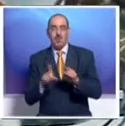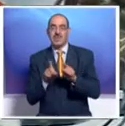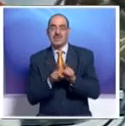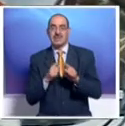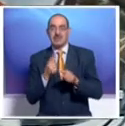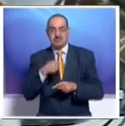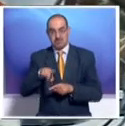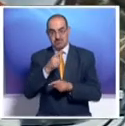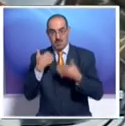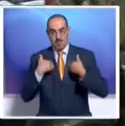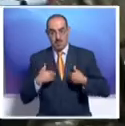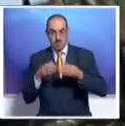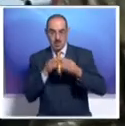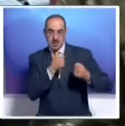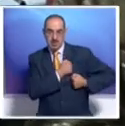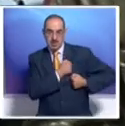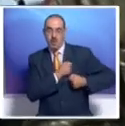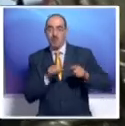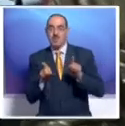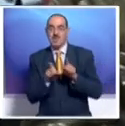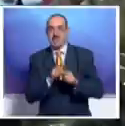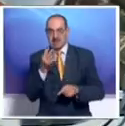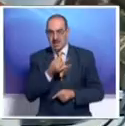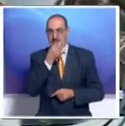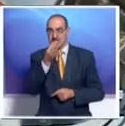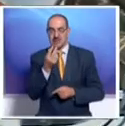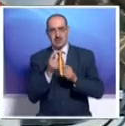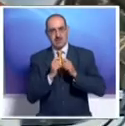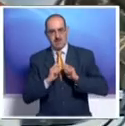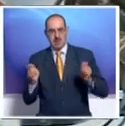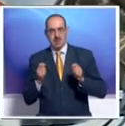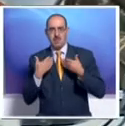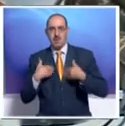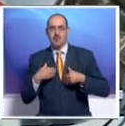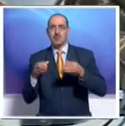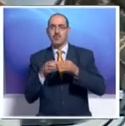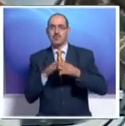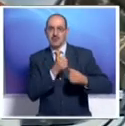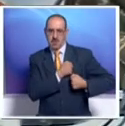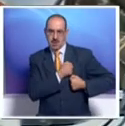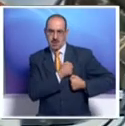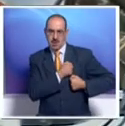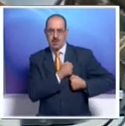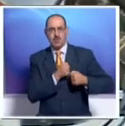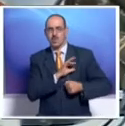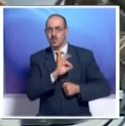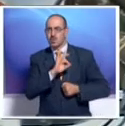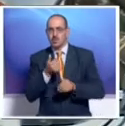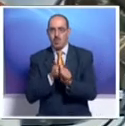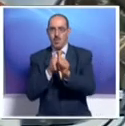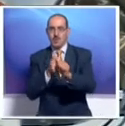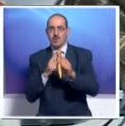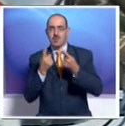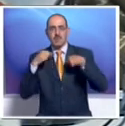جهتنا فإننا نجدد التزام الجيش الوطني الشعبي بمرافقة مؤسسات